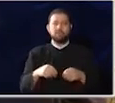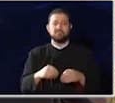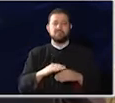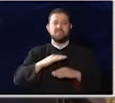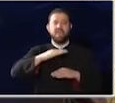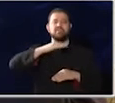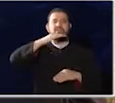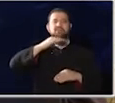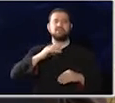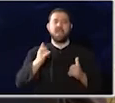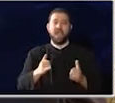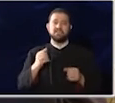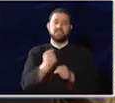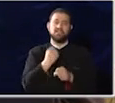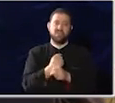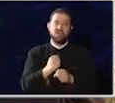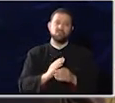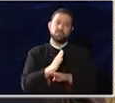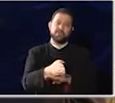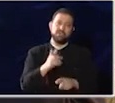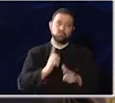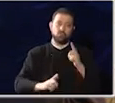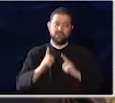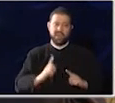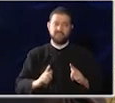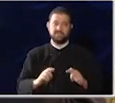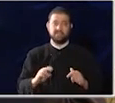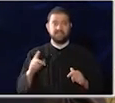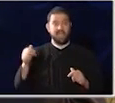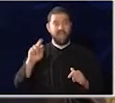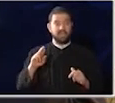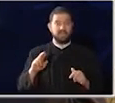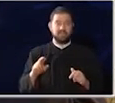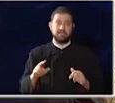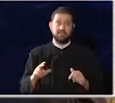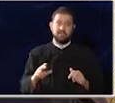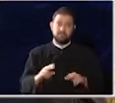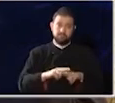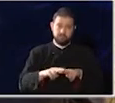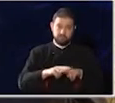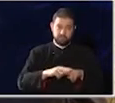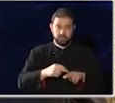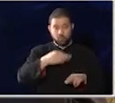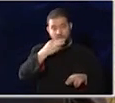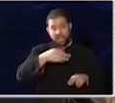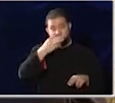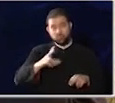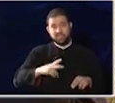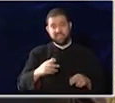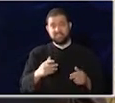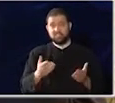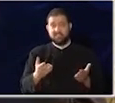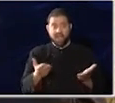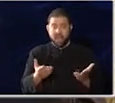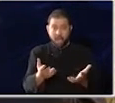s-a acumulat, sigur că asta se face prin suferință, dar este, cum am spus, ceva